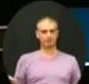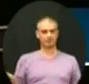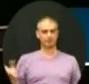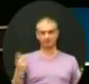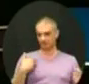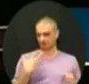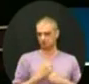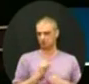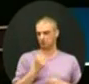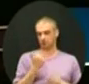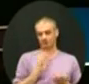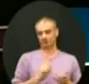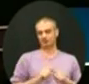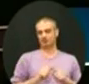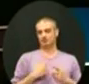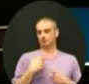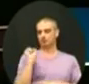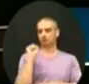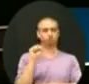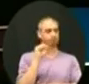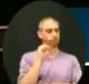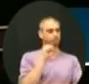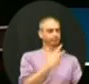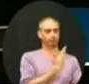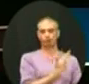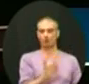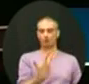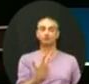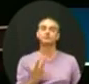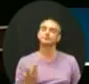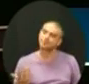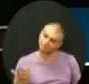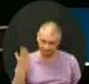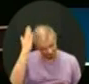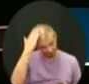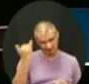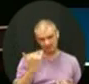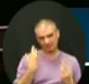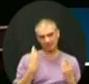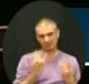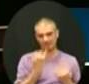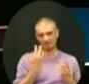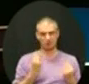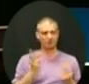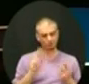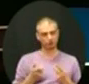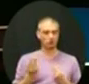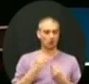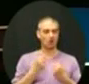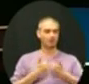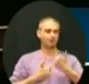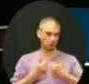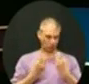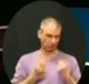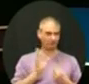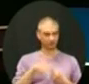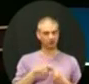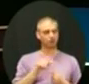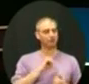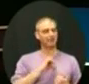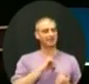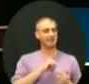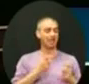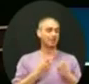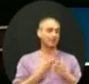אם אני זוכר מקום ראשון, סימן שגברתי על עוד שלושה. כן, לנפתלי בנט תמיד טוב שיש התמודדות, זה טוב גם שיש